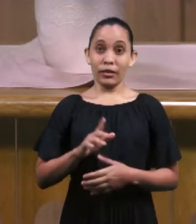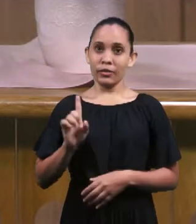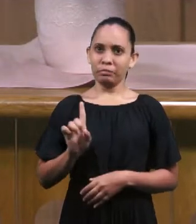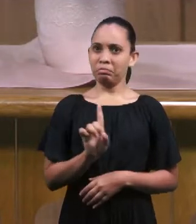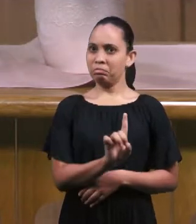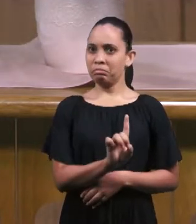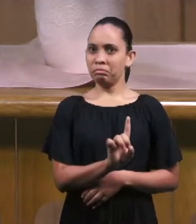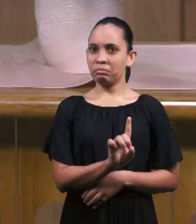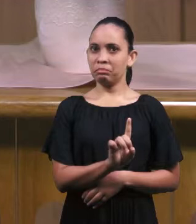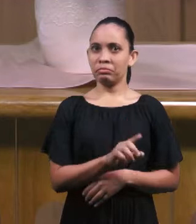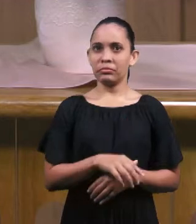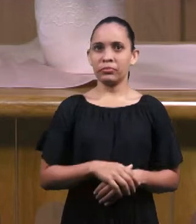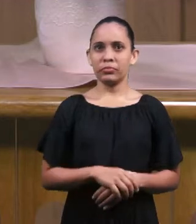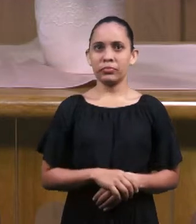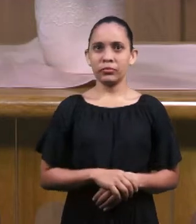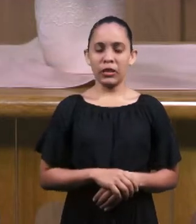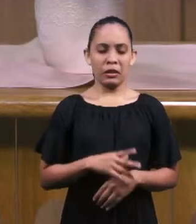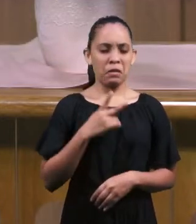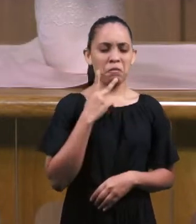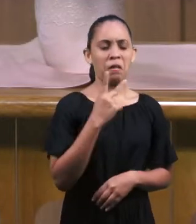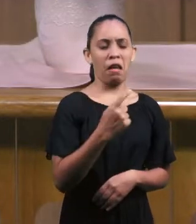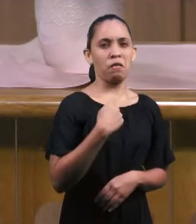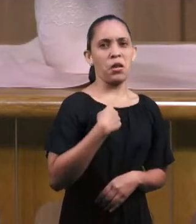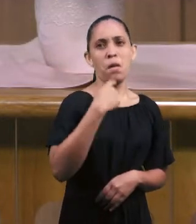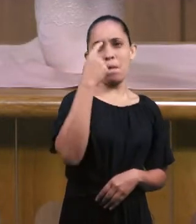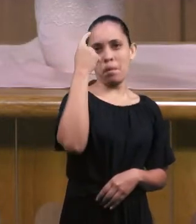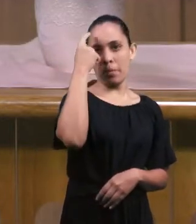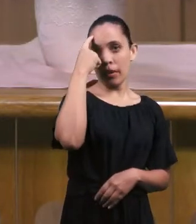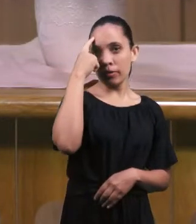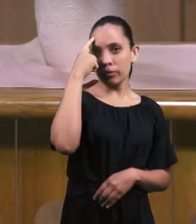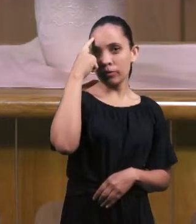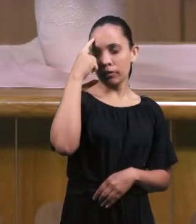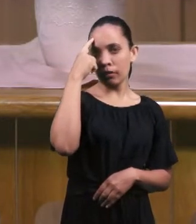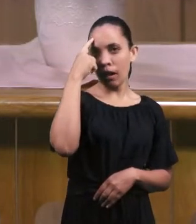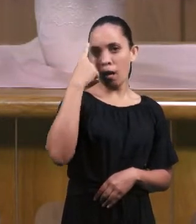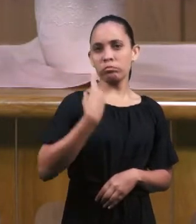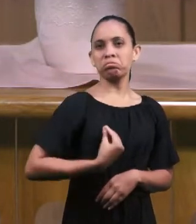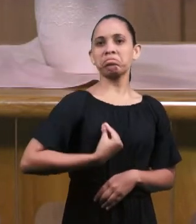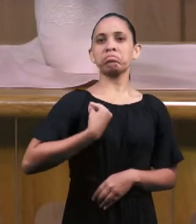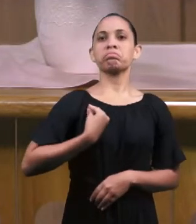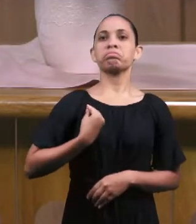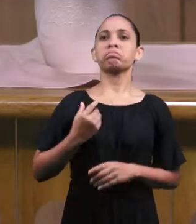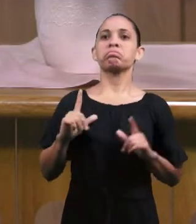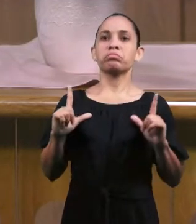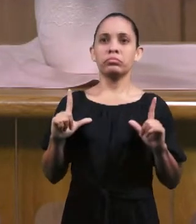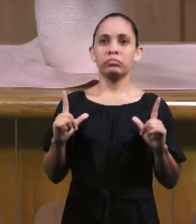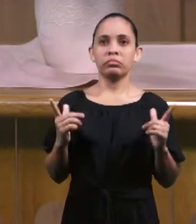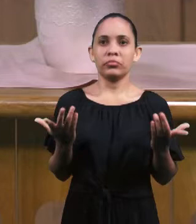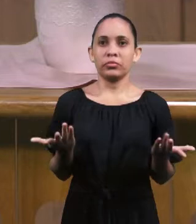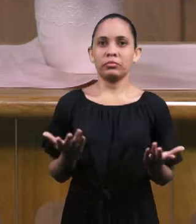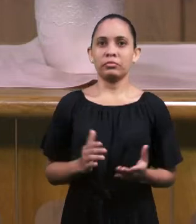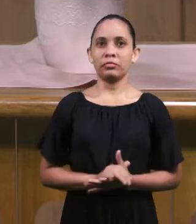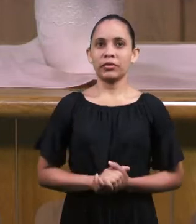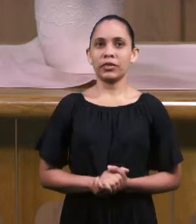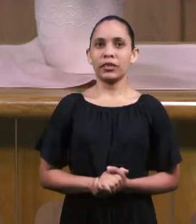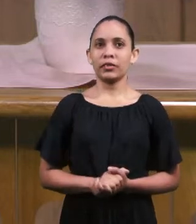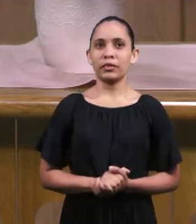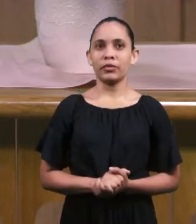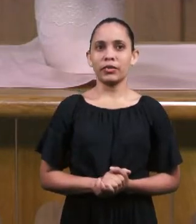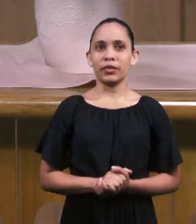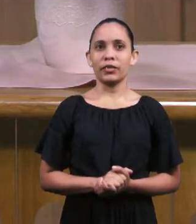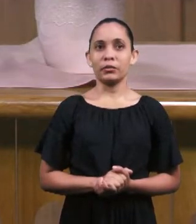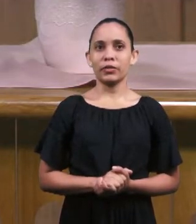qui parlait ergo sud. Hein, il disait, je pense donc j'existe. Et d'autres encore, c'était la